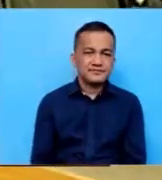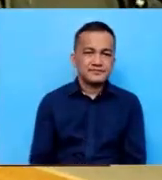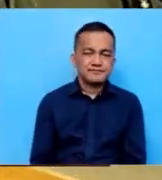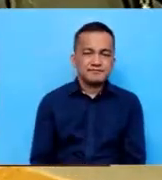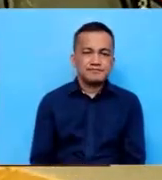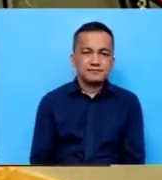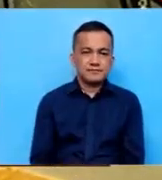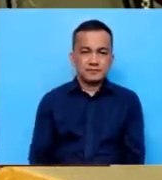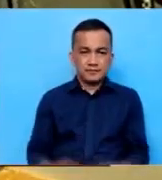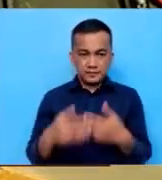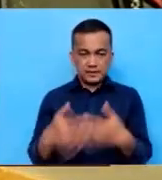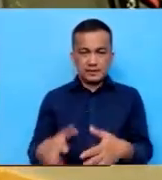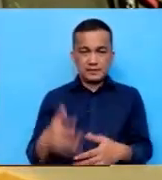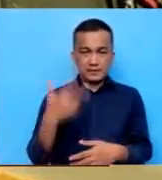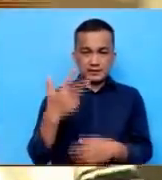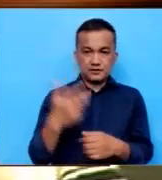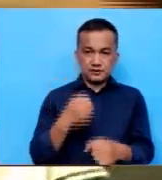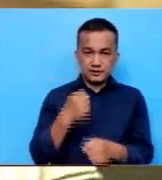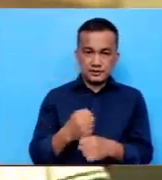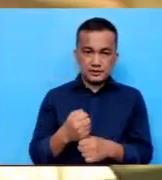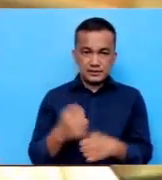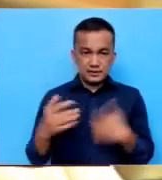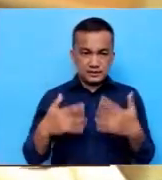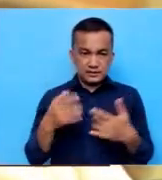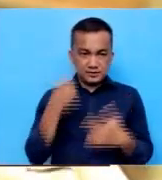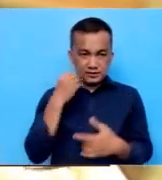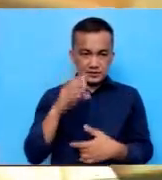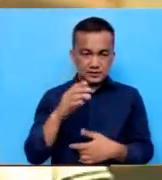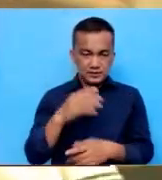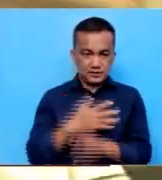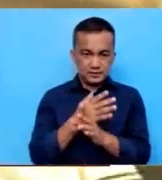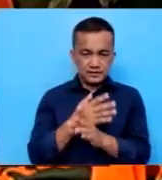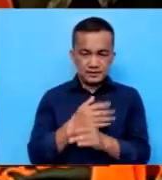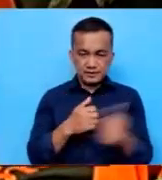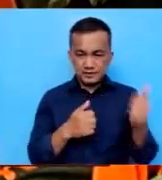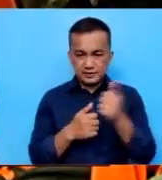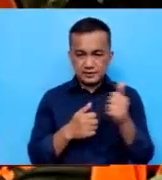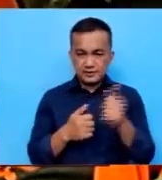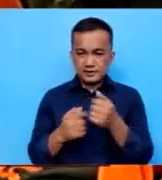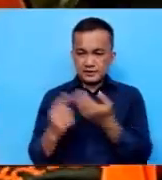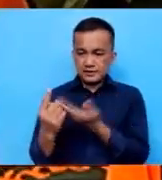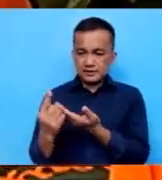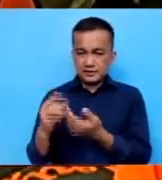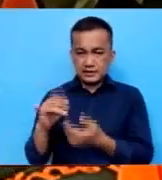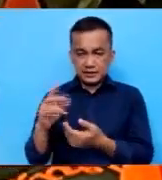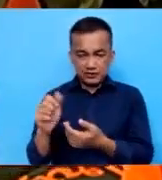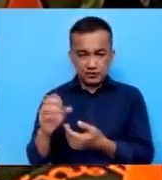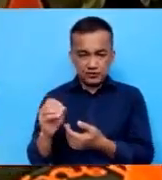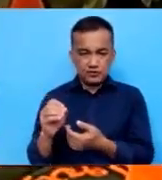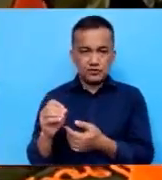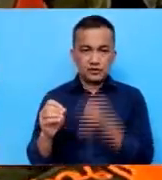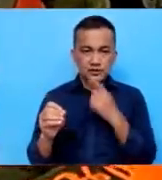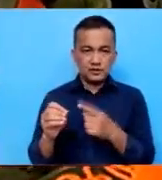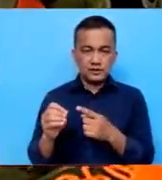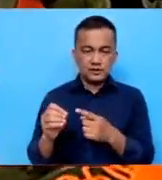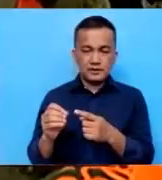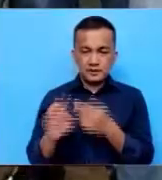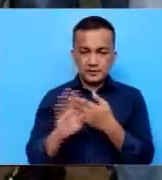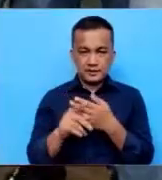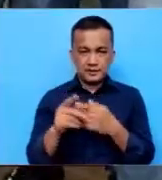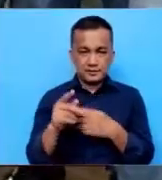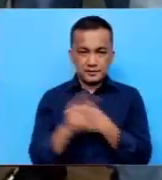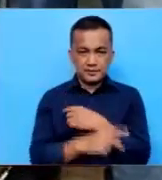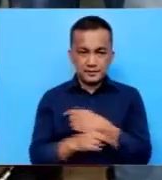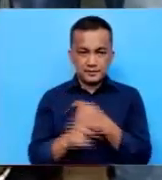Makalipas ang 3 taon, excited nang makauwi sa Davao ang biyaherong si Jerica Inglet. At sa kanyang pagbabalik probinsya, buenamano siyang pasahero